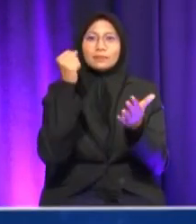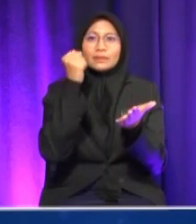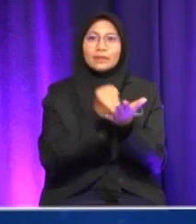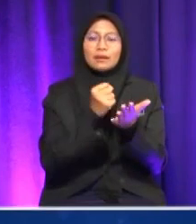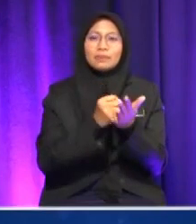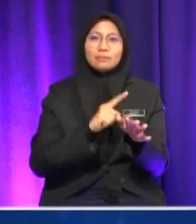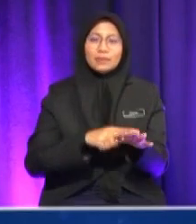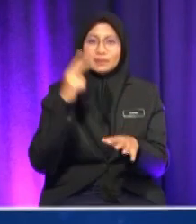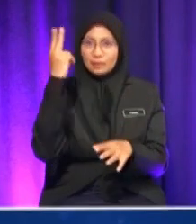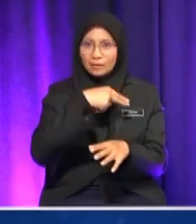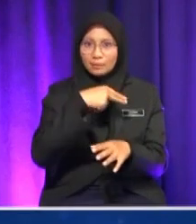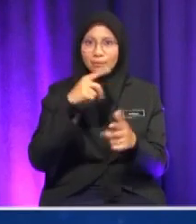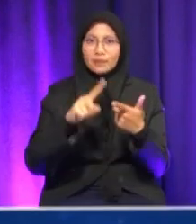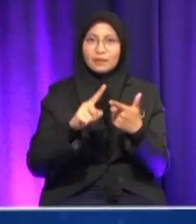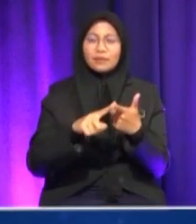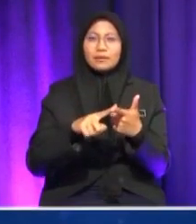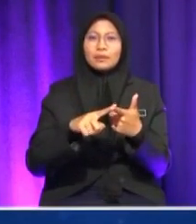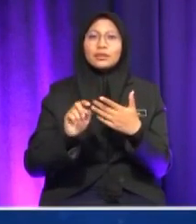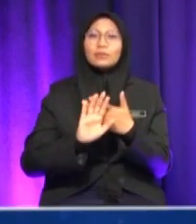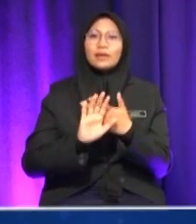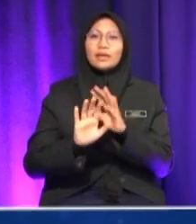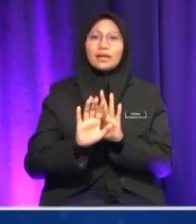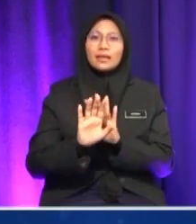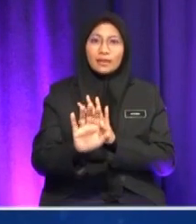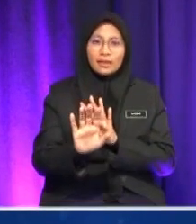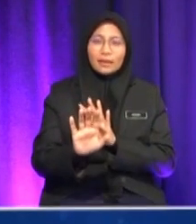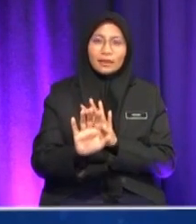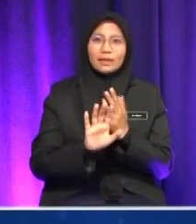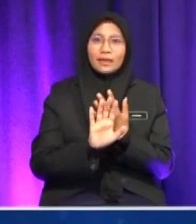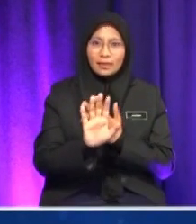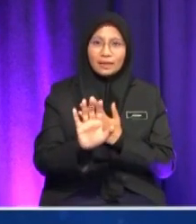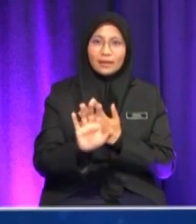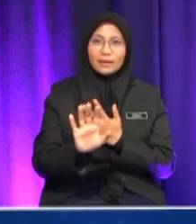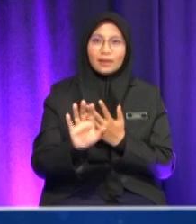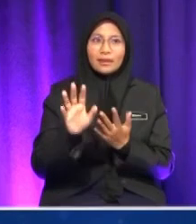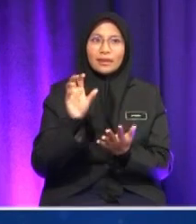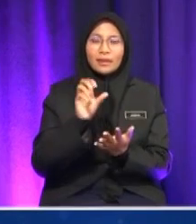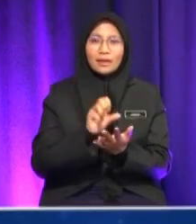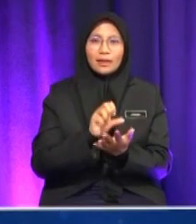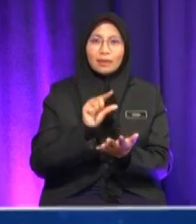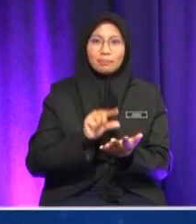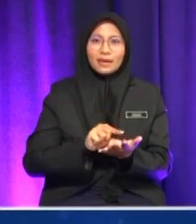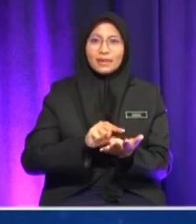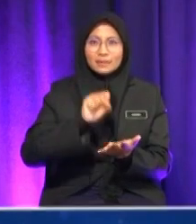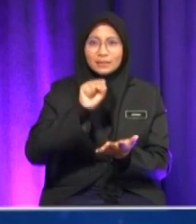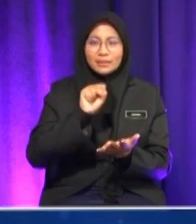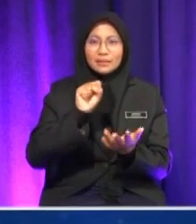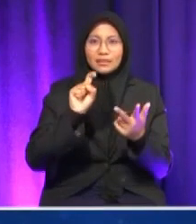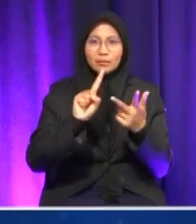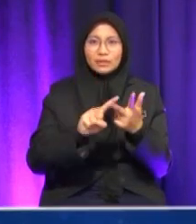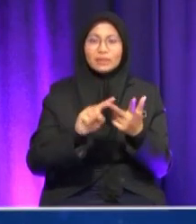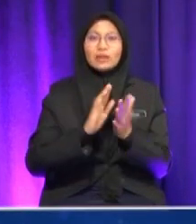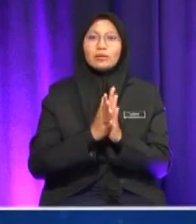Yang kedua, mengelakkan pembaziran. Yang ketiga, menjadi rujukan perbelanjaan akan datang, di